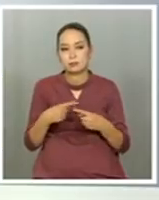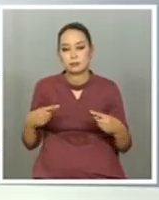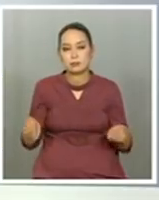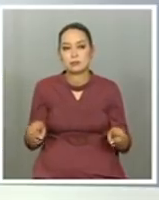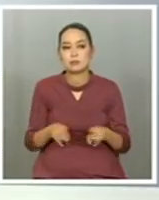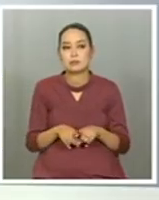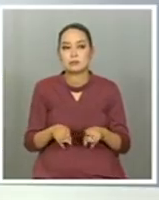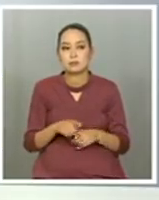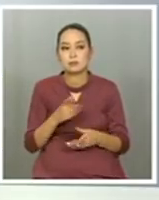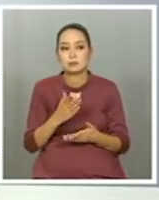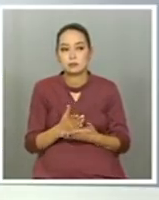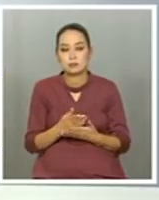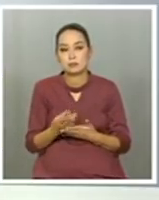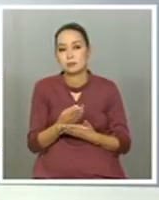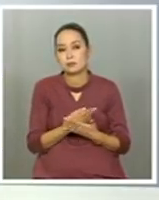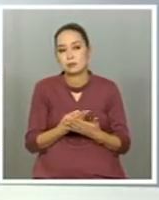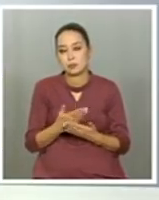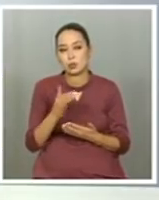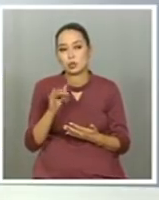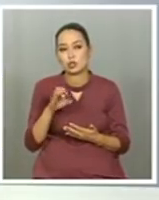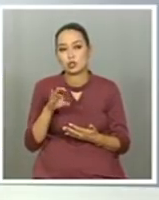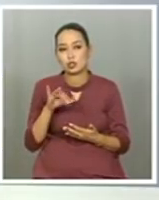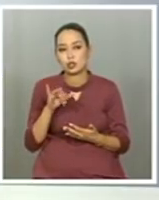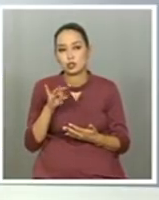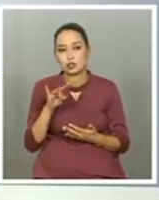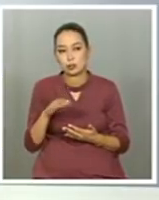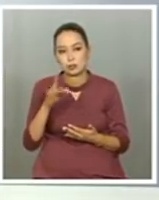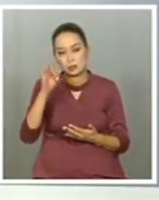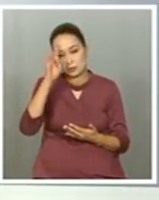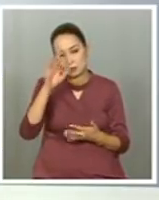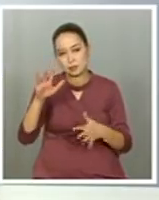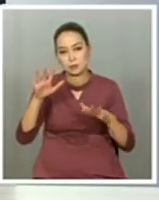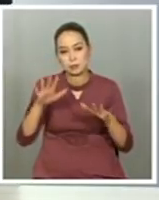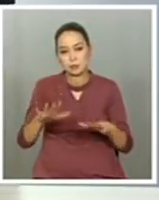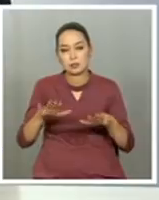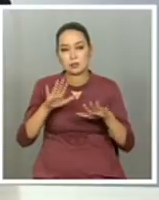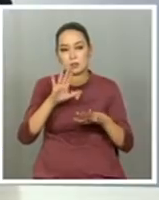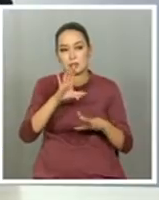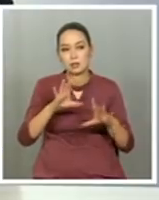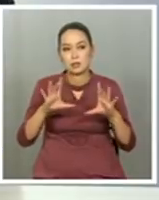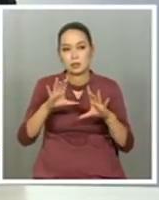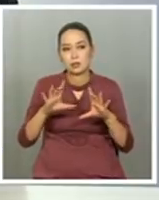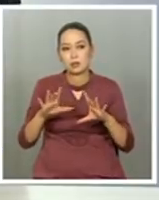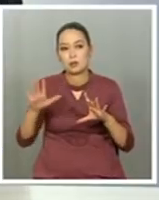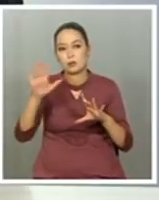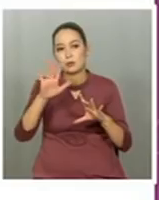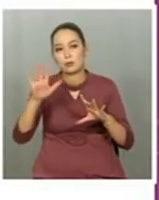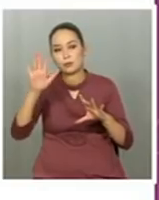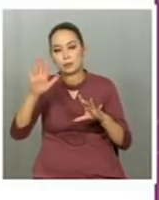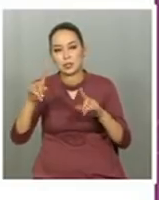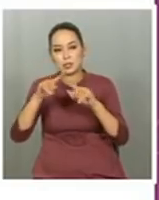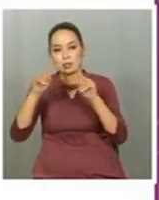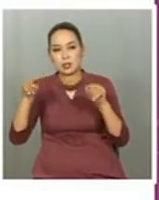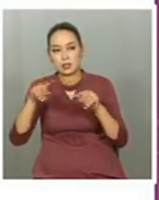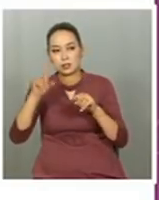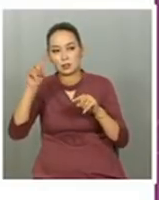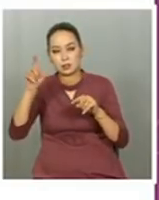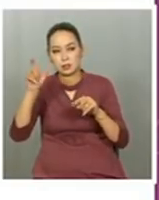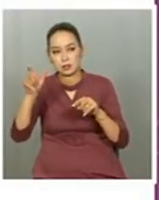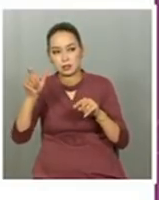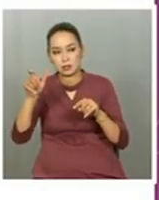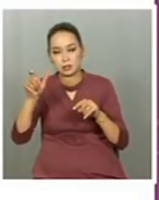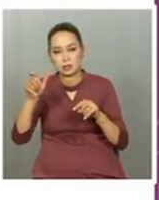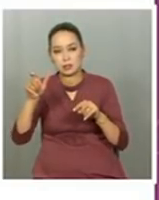өзегі Үстірт қорығының ең танымал объектілерінің бірі, айналасында мен картасы орналасқан,